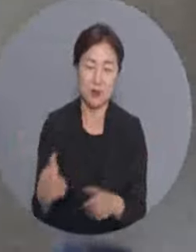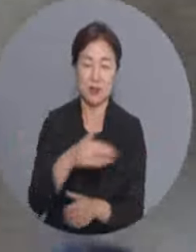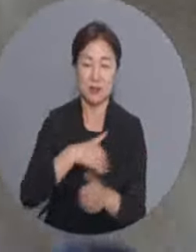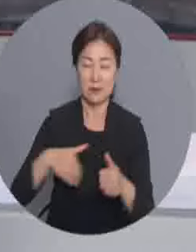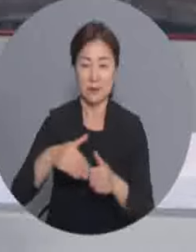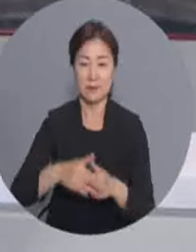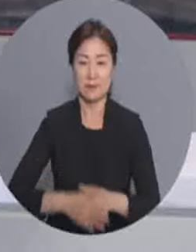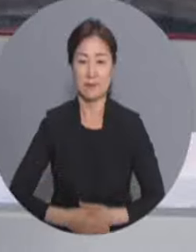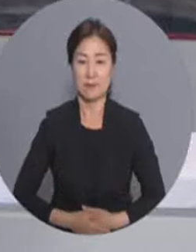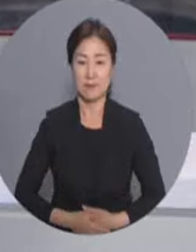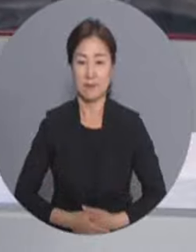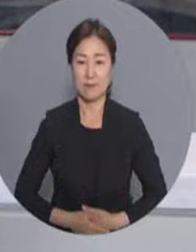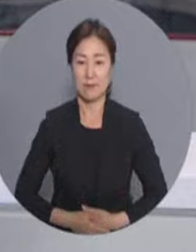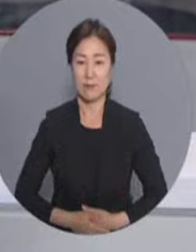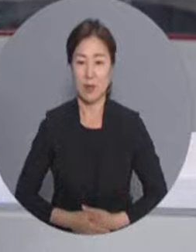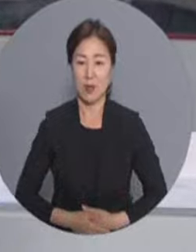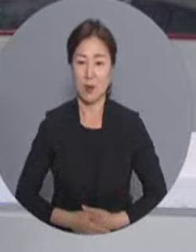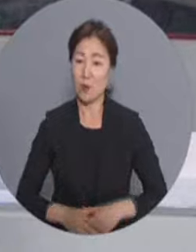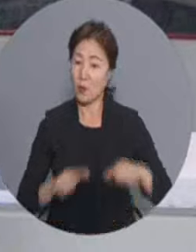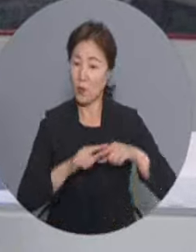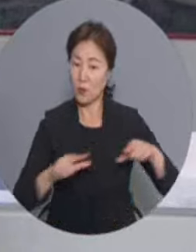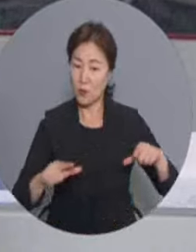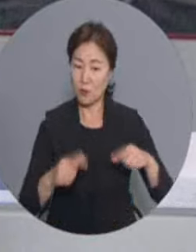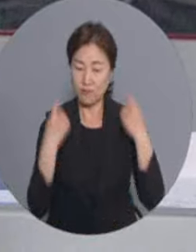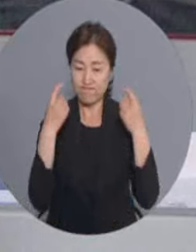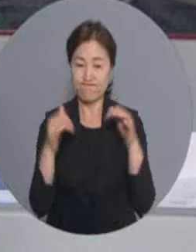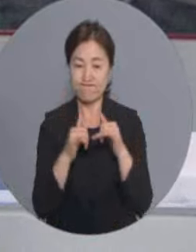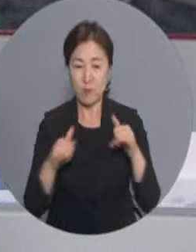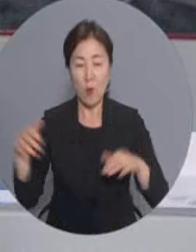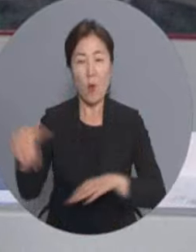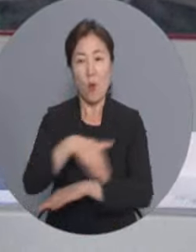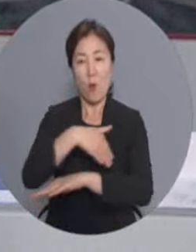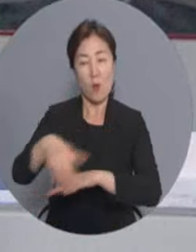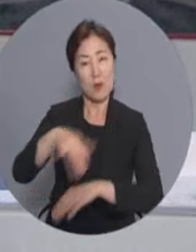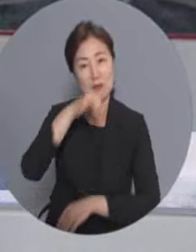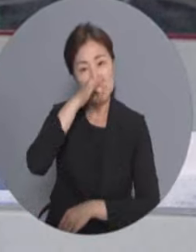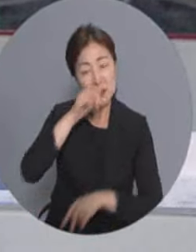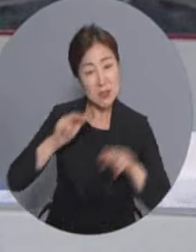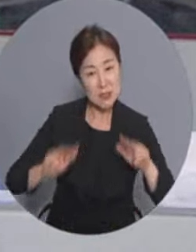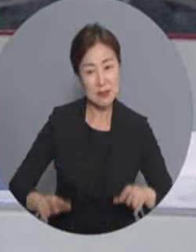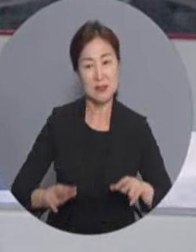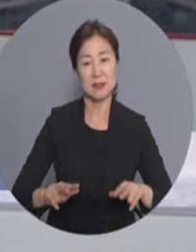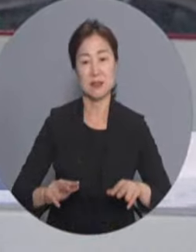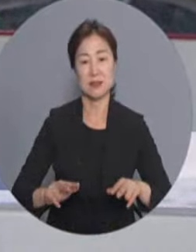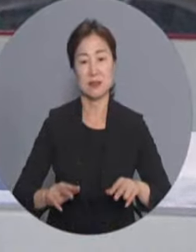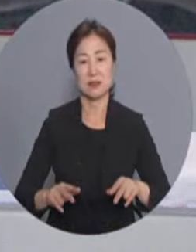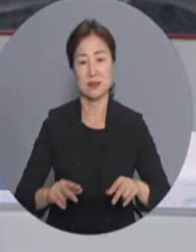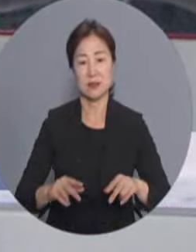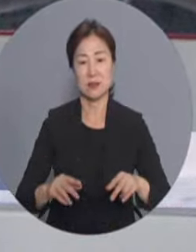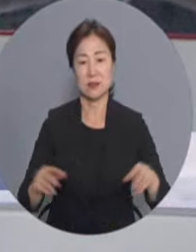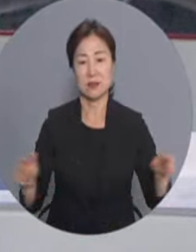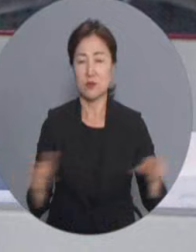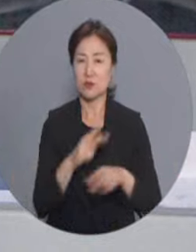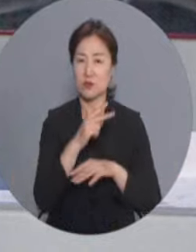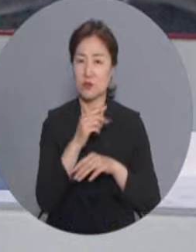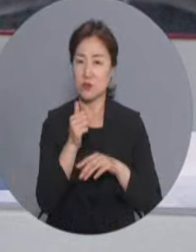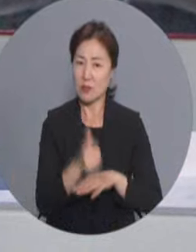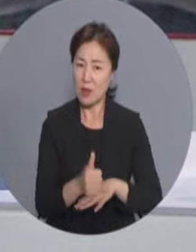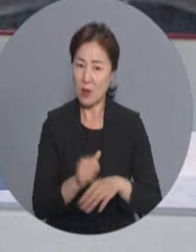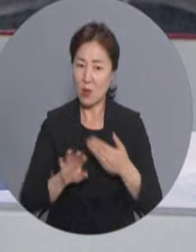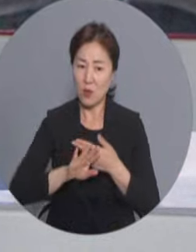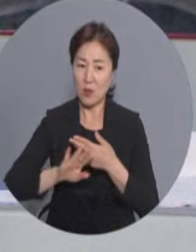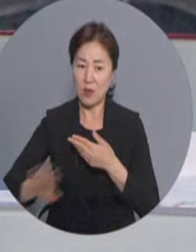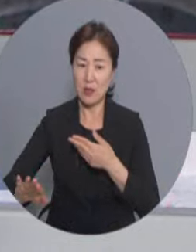있습니다. 이제 평일 때도 조금 다니고 관광객들이 그랬었는데 올해는 주말 아니고는